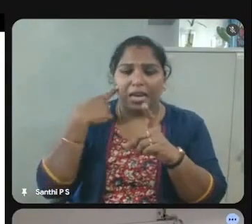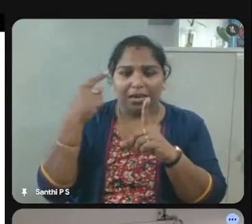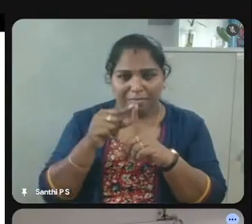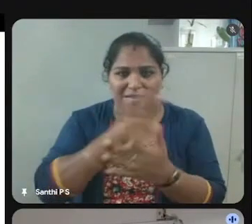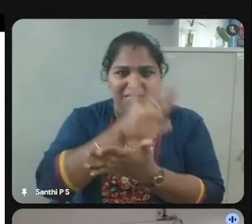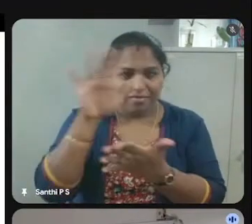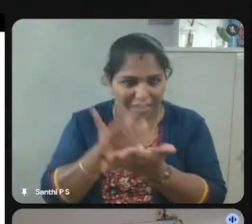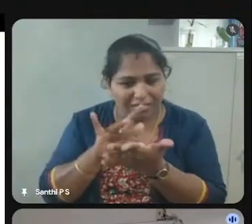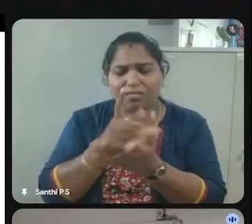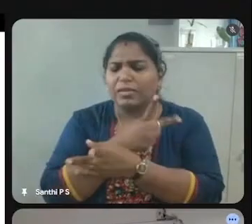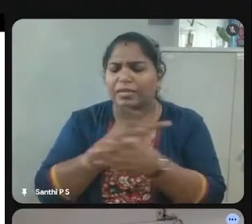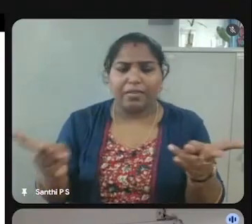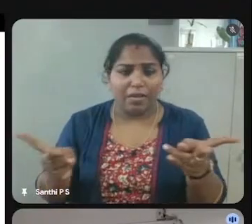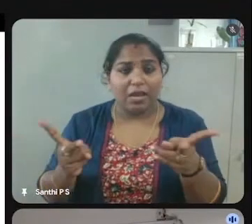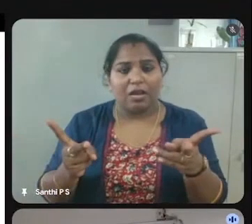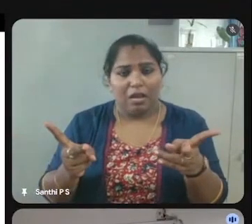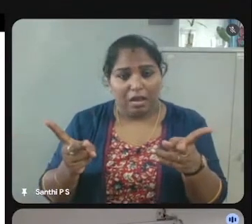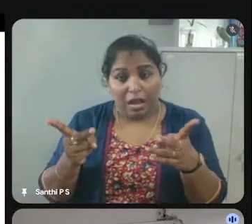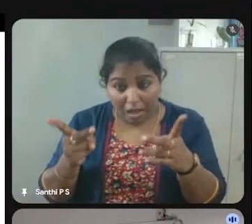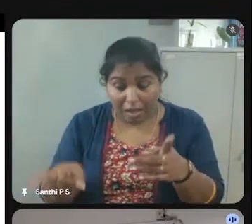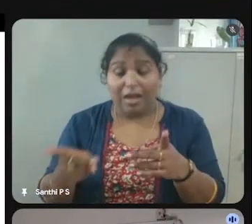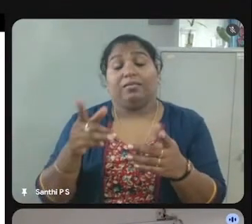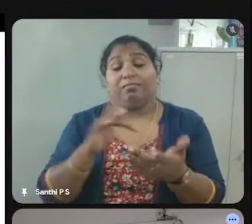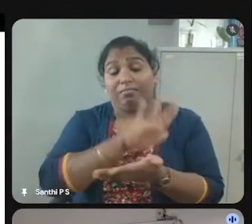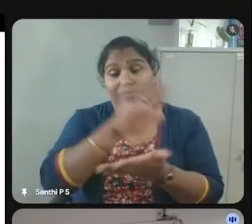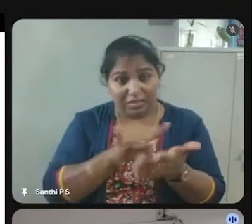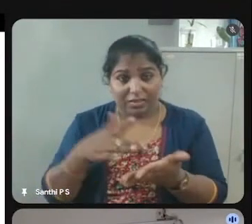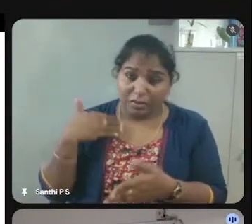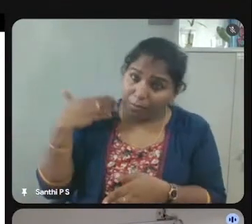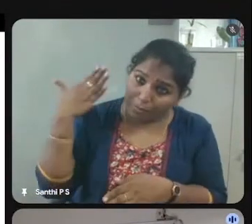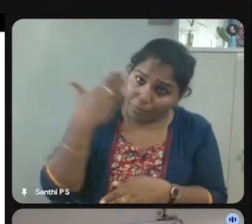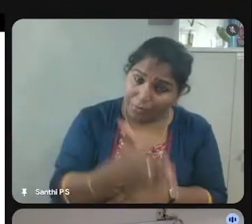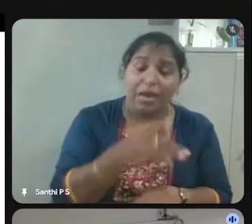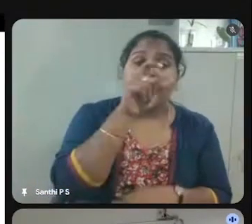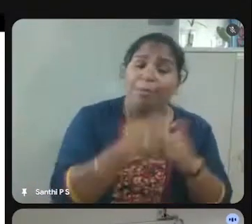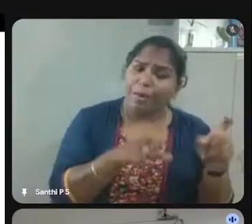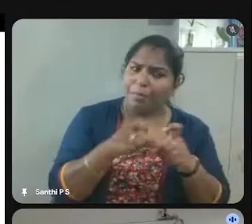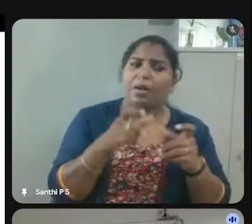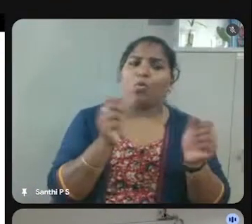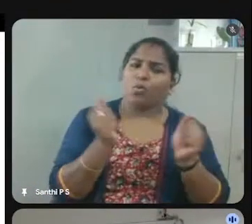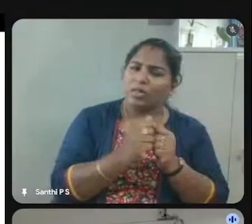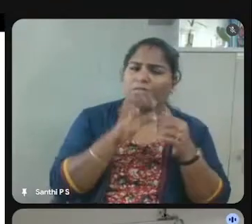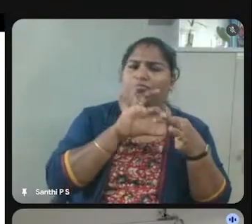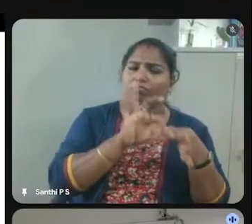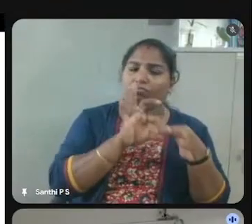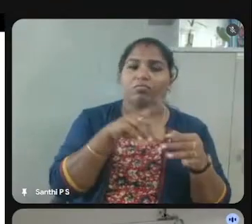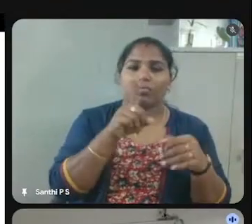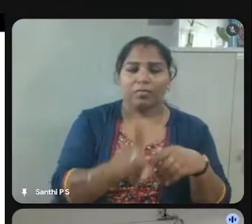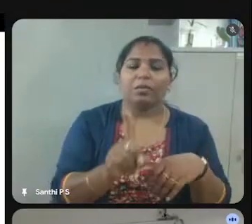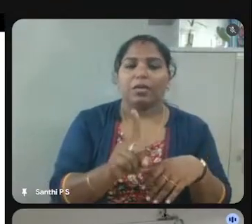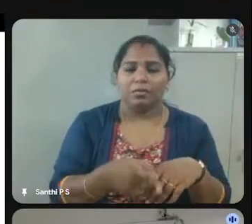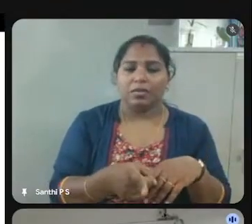നിങ്ങൾ പ്രാദേശികമായിട്ടും അങ്ങനെയുള്ള സെന്റേഴ്സ് ഉണ്ട്. അപ്പം അങ്ങനെയുള്ളവരോടും നമ്മൾ എപ്പോഴും ഒരു കണക്ഷൻ കീപ്പ് ചെയ്യുക. നമ്മുടെ